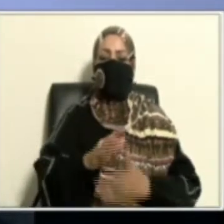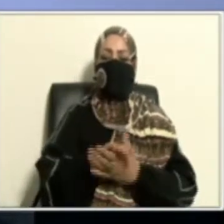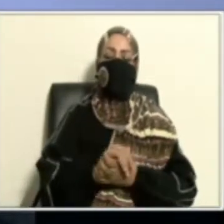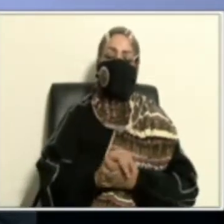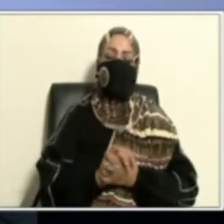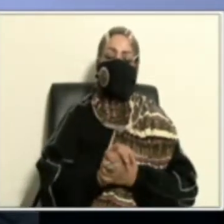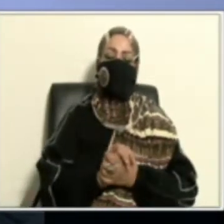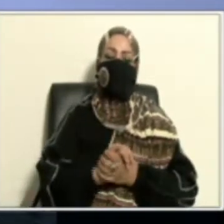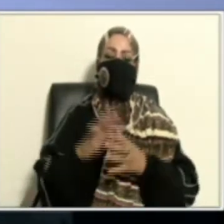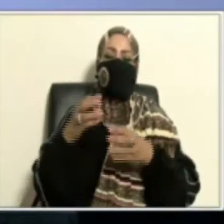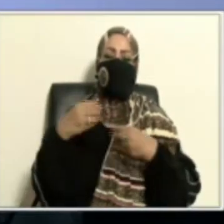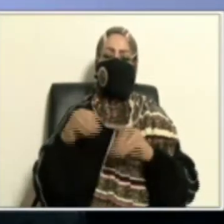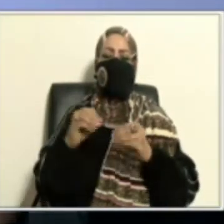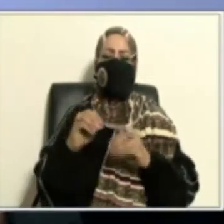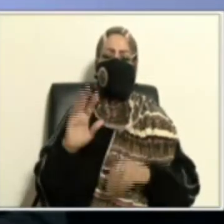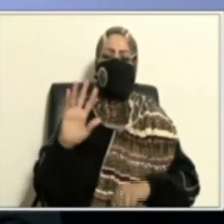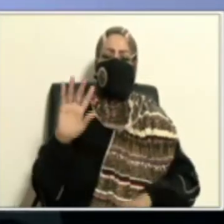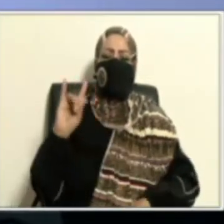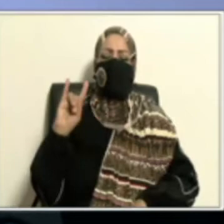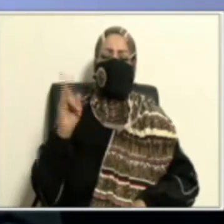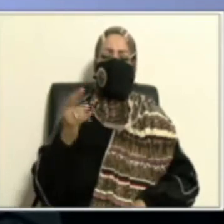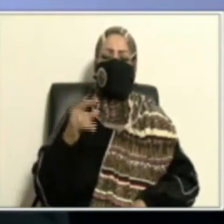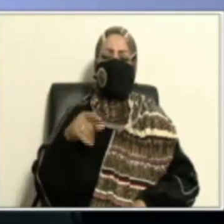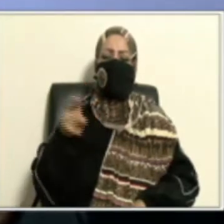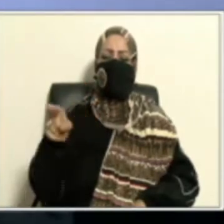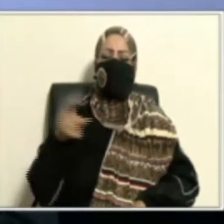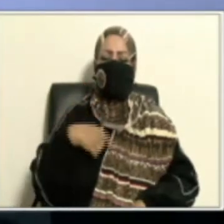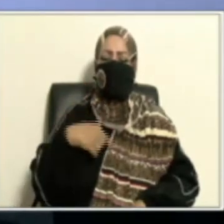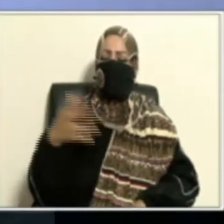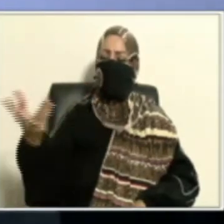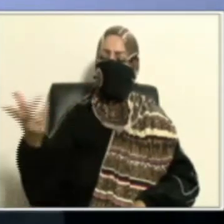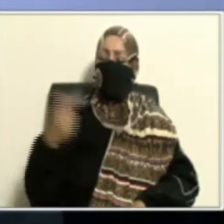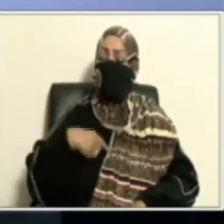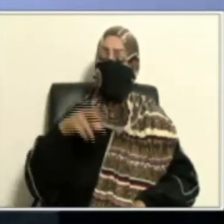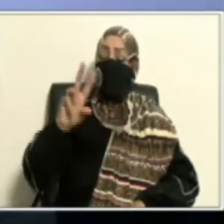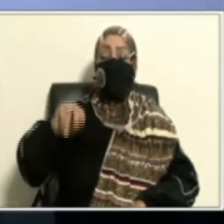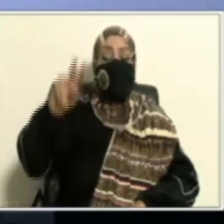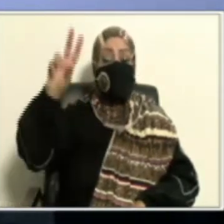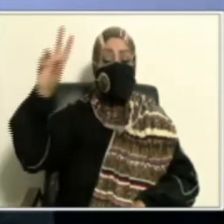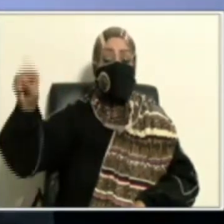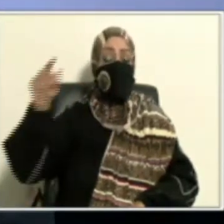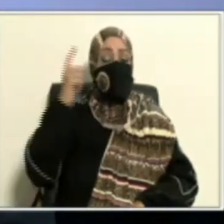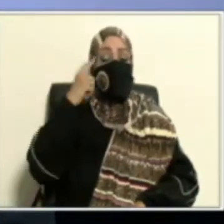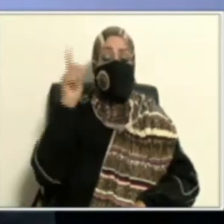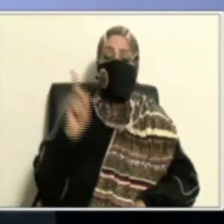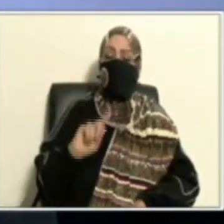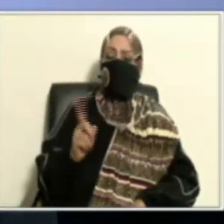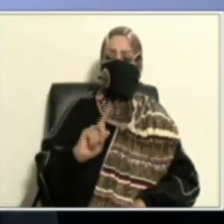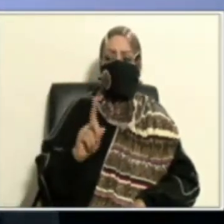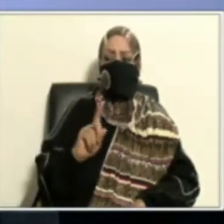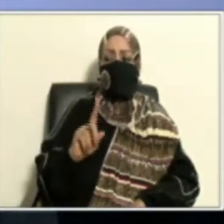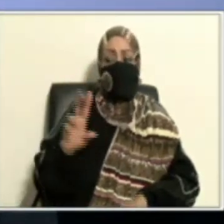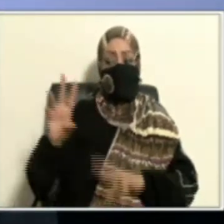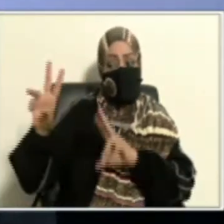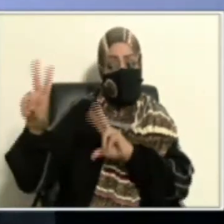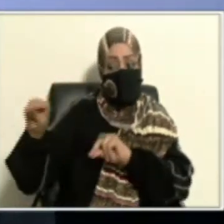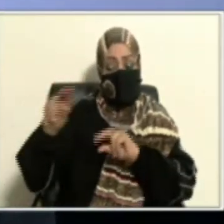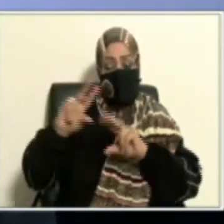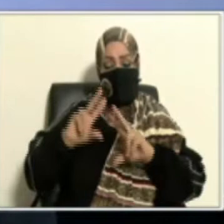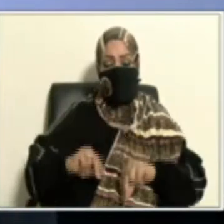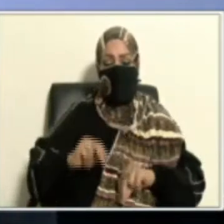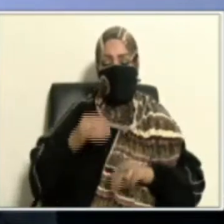ونشري. فهنا لو زاد في السعر على الثلث يكون غبنا ويلغى